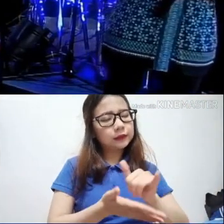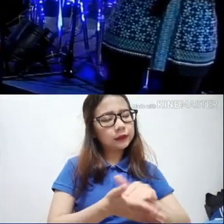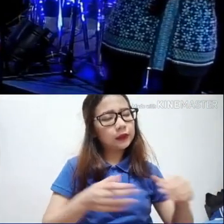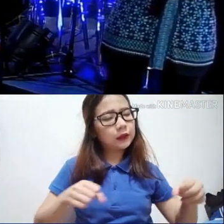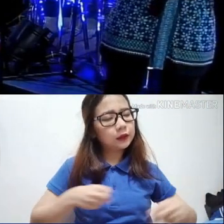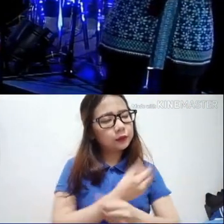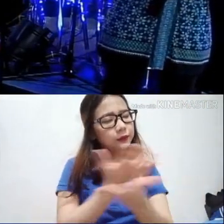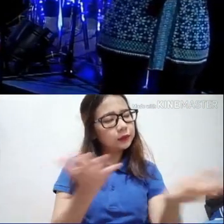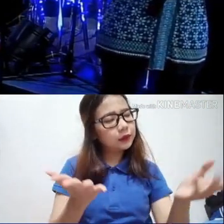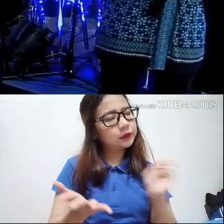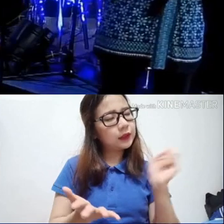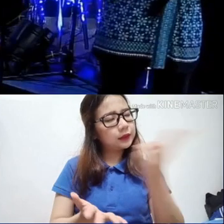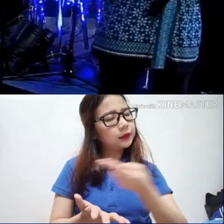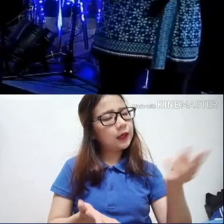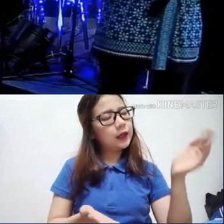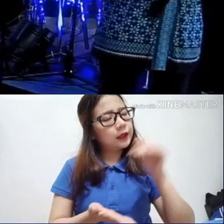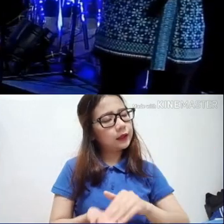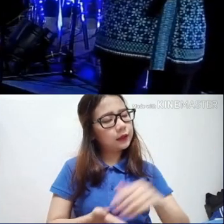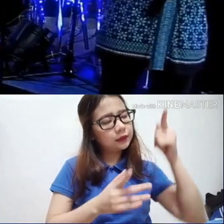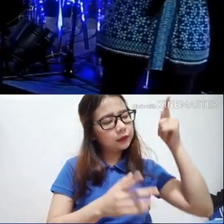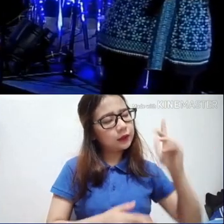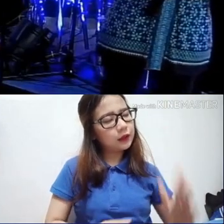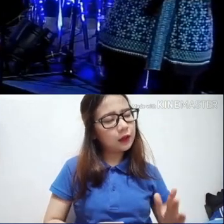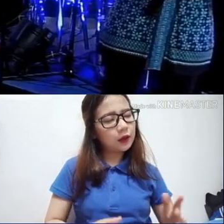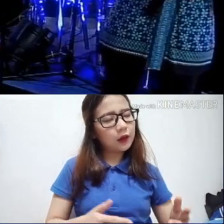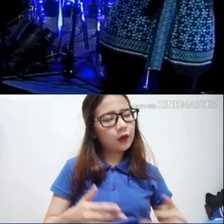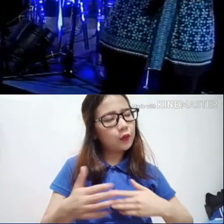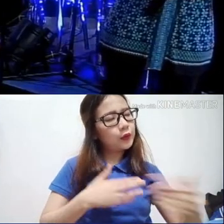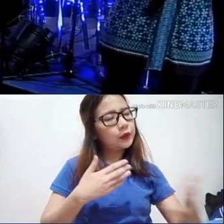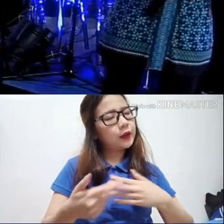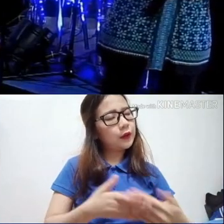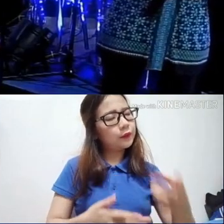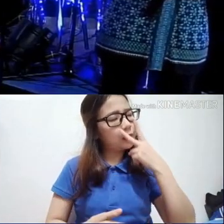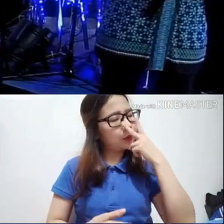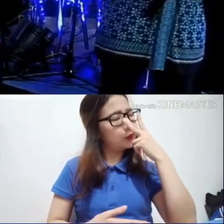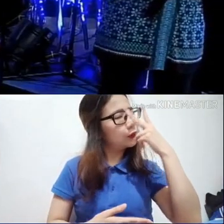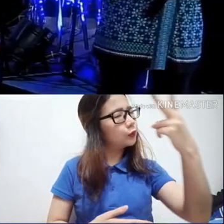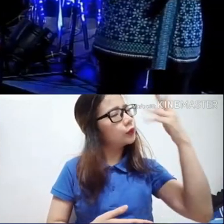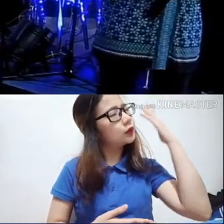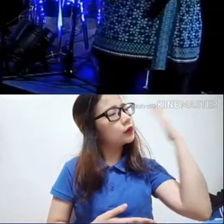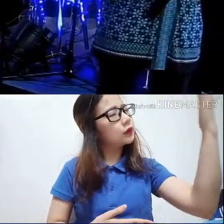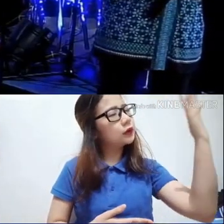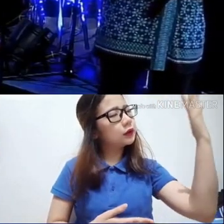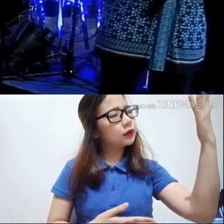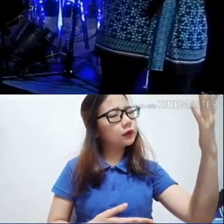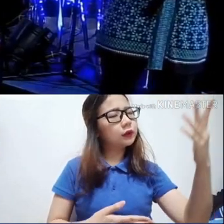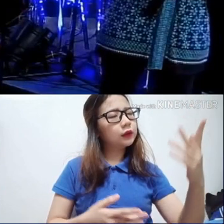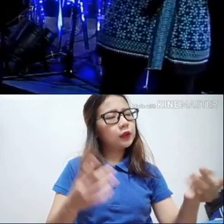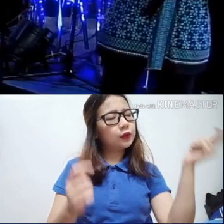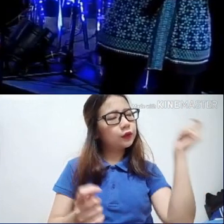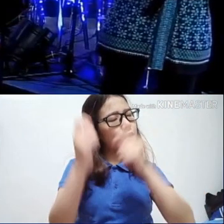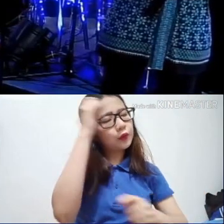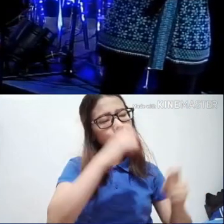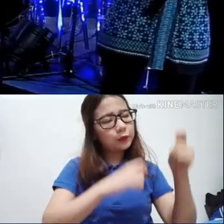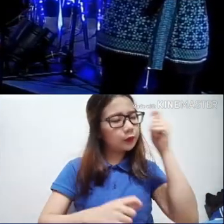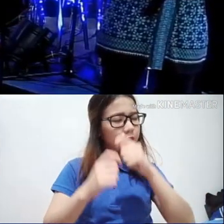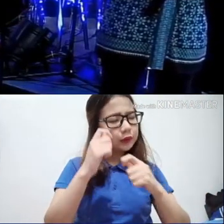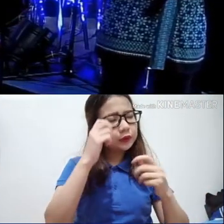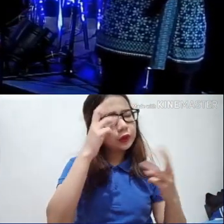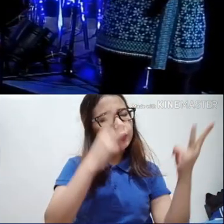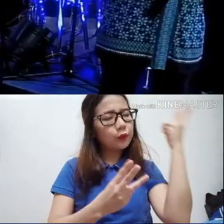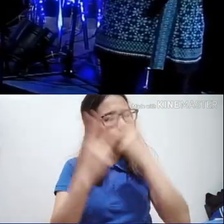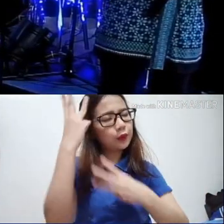na makapagpapahati ng amin pong atensyon. Lord, mga alalahanin man yan, mga problema, Panginoon, patuloy namin inilalagak sa